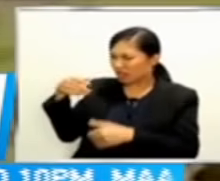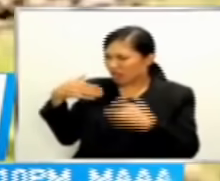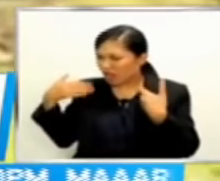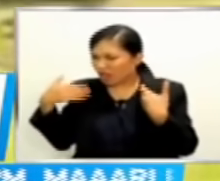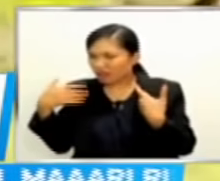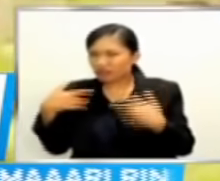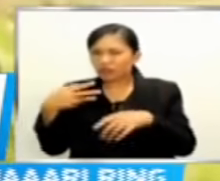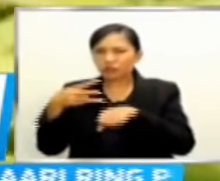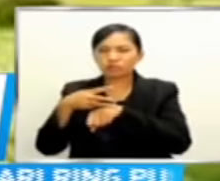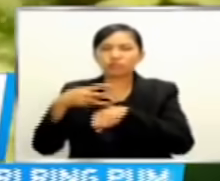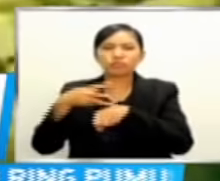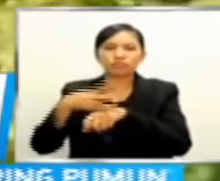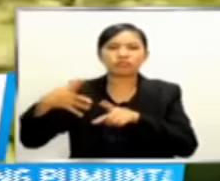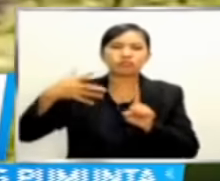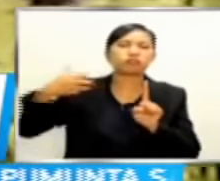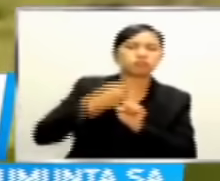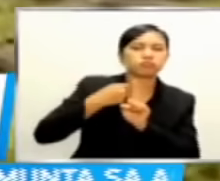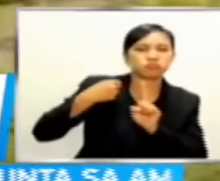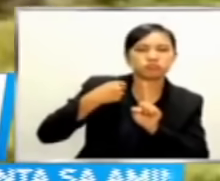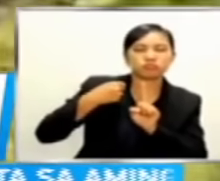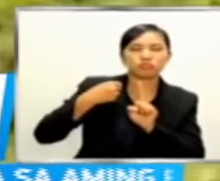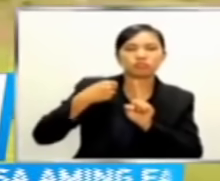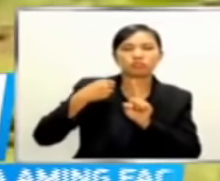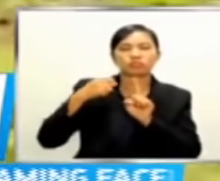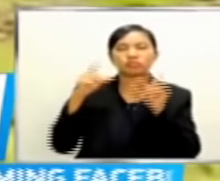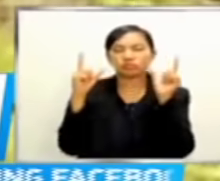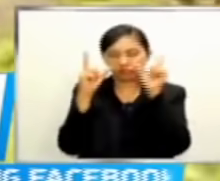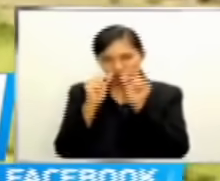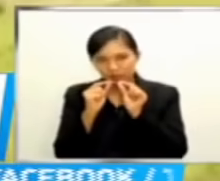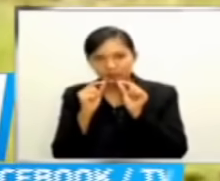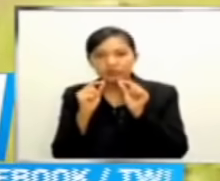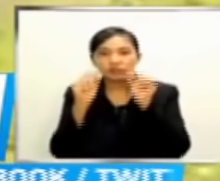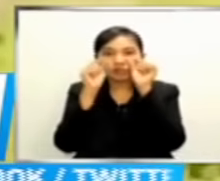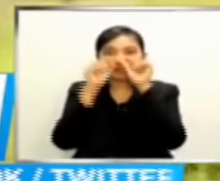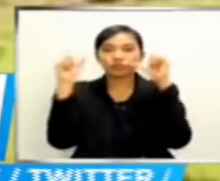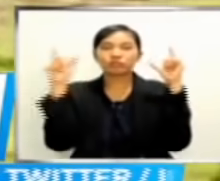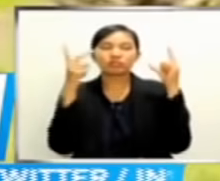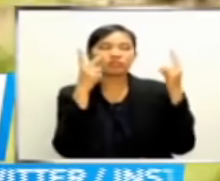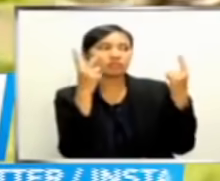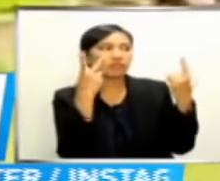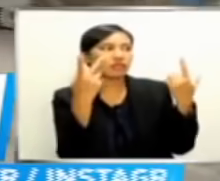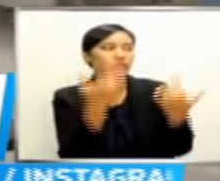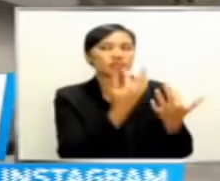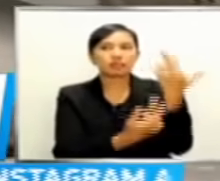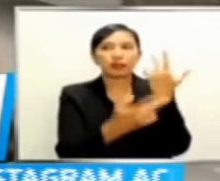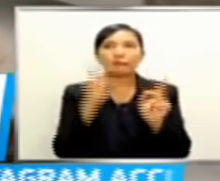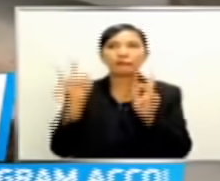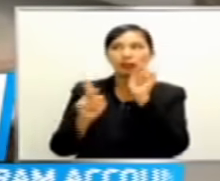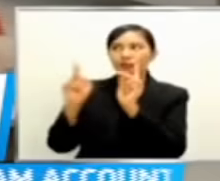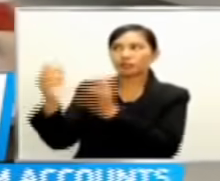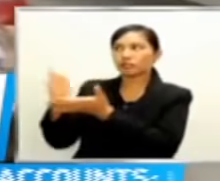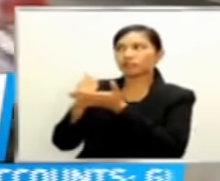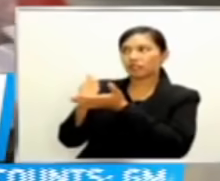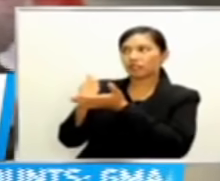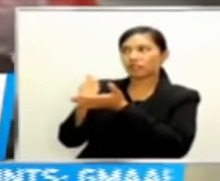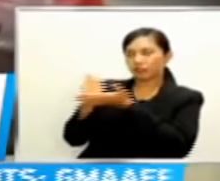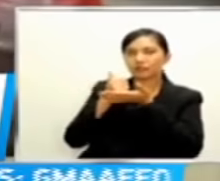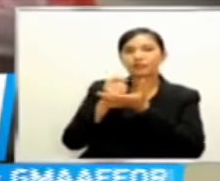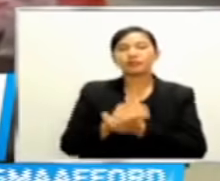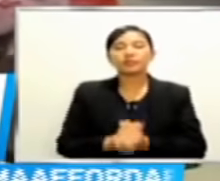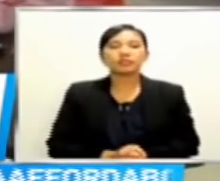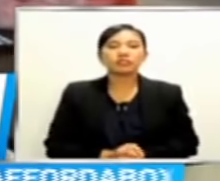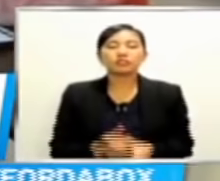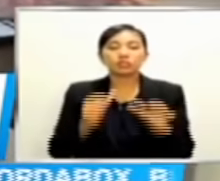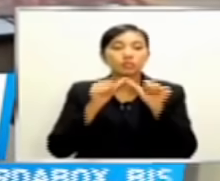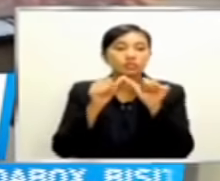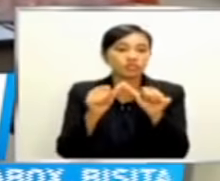na ako. Na magkamalay siya, nasusunog na ang C-130 at tinutulungan na siya ng mga sibilyan. Patuloy silang nagpapagaling sa Camp